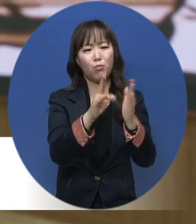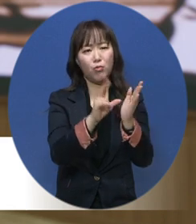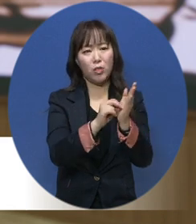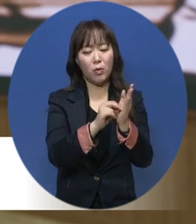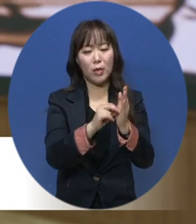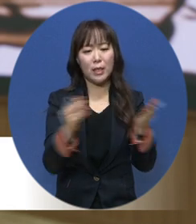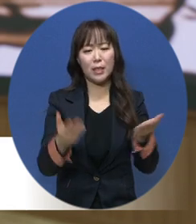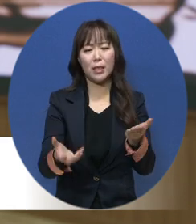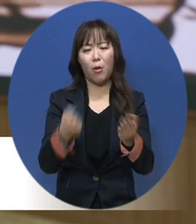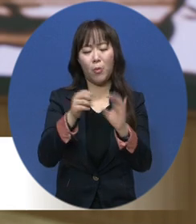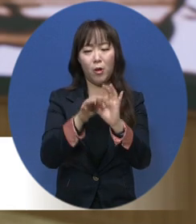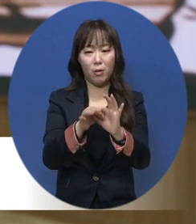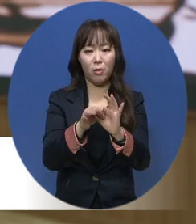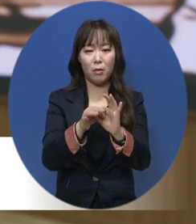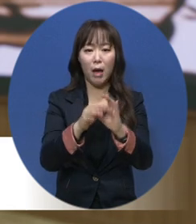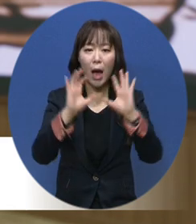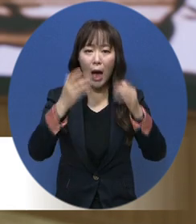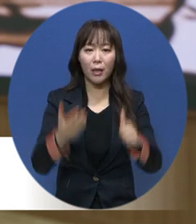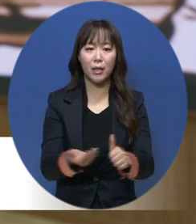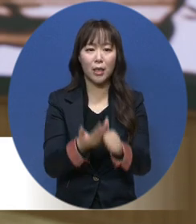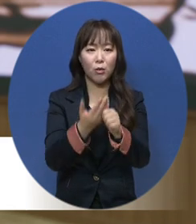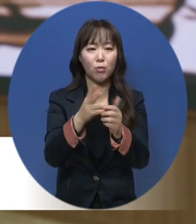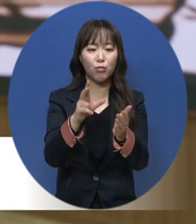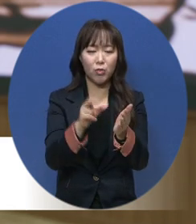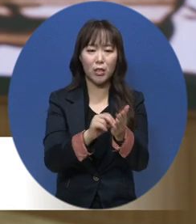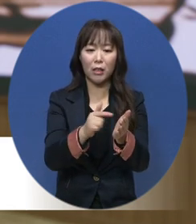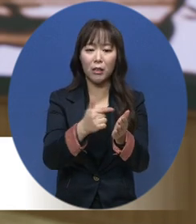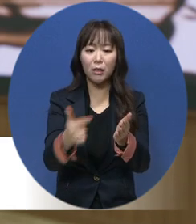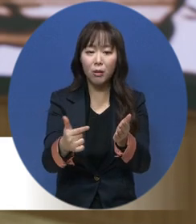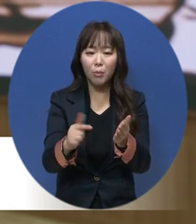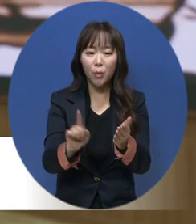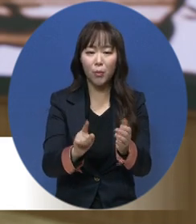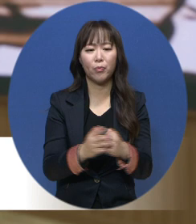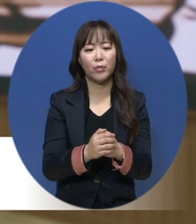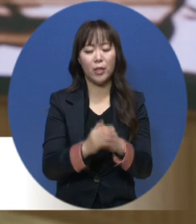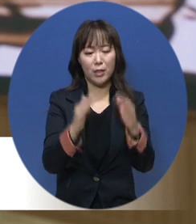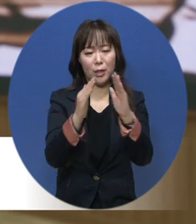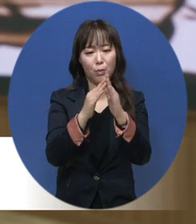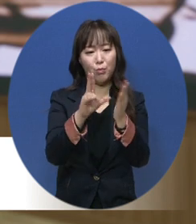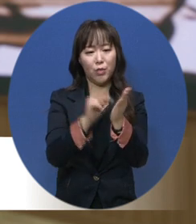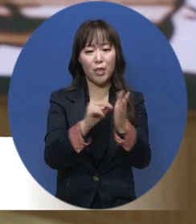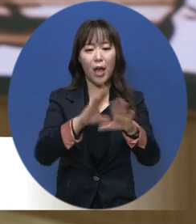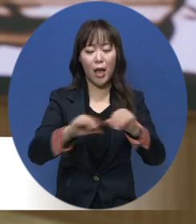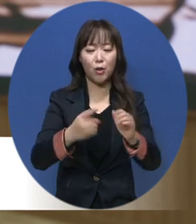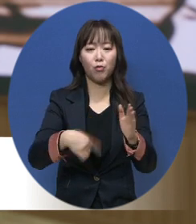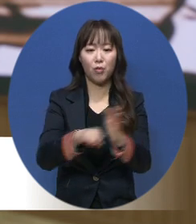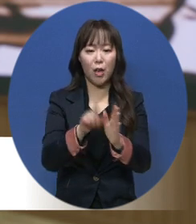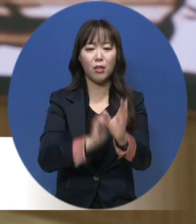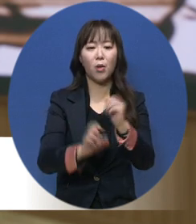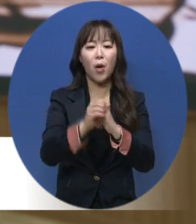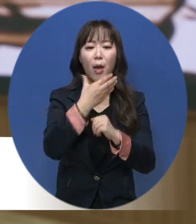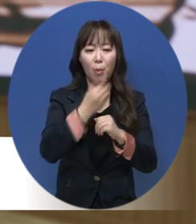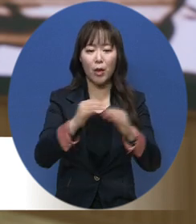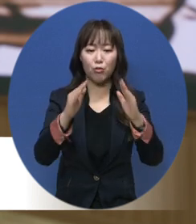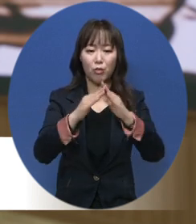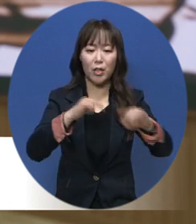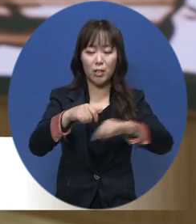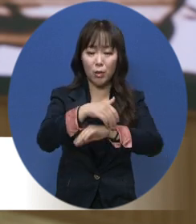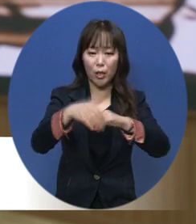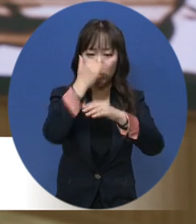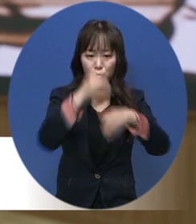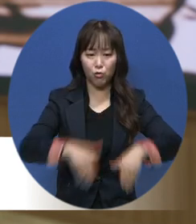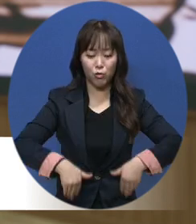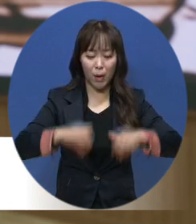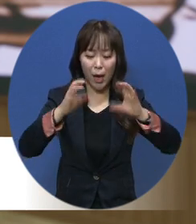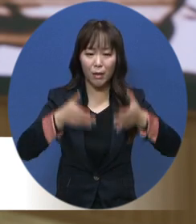직업 문제인데 아이 키우는 문제의 가장 커다란 문제인 이 주거 문제를 해결을 위한 더 행복한 주택 정책이